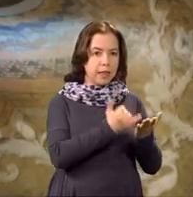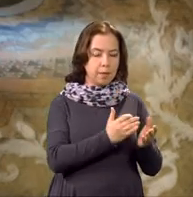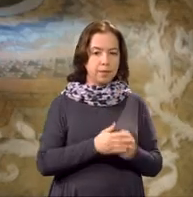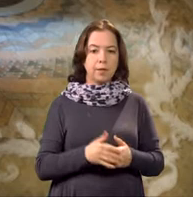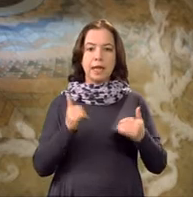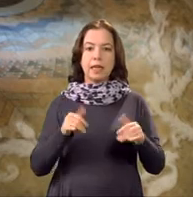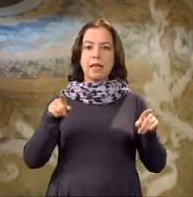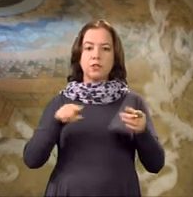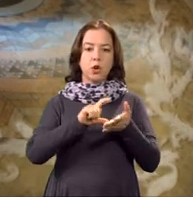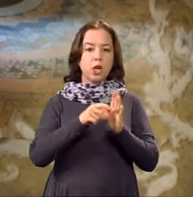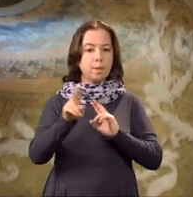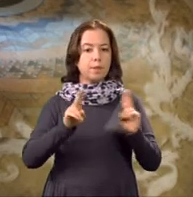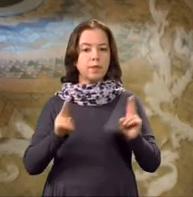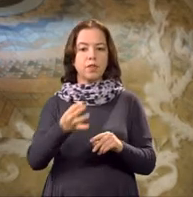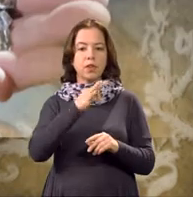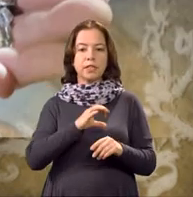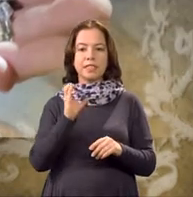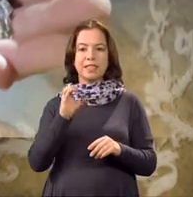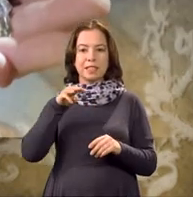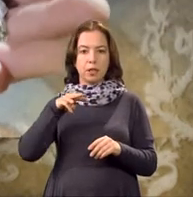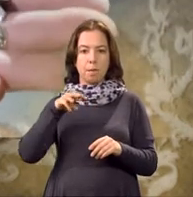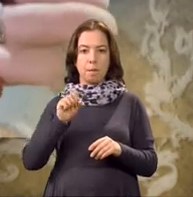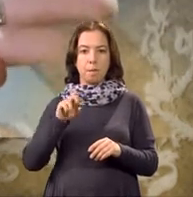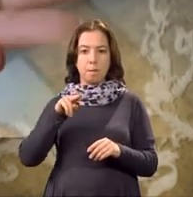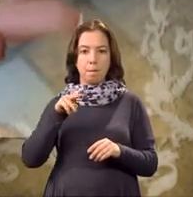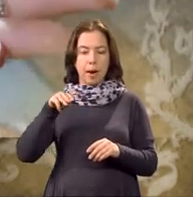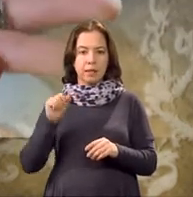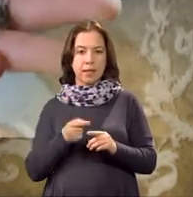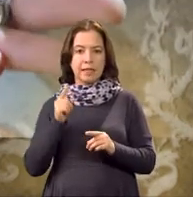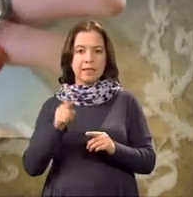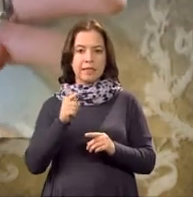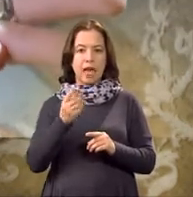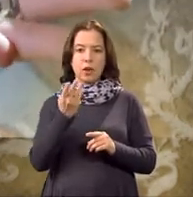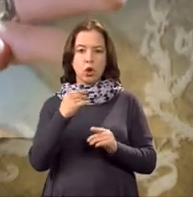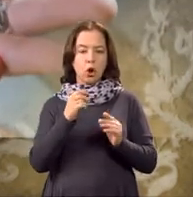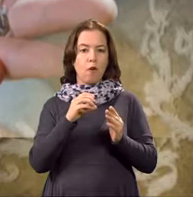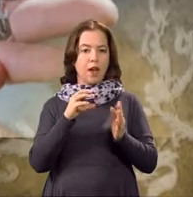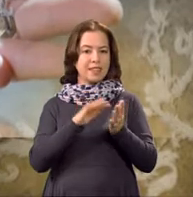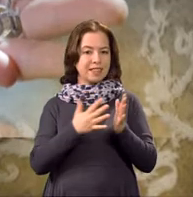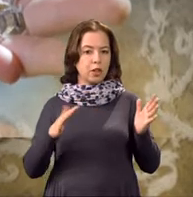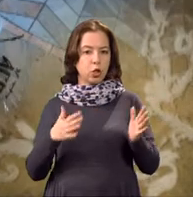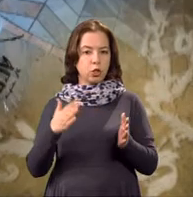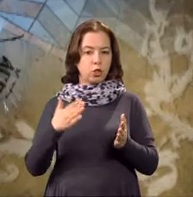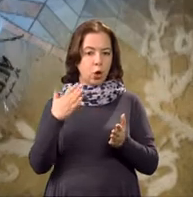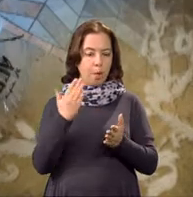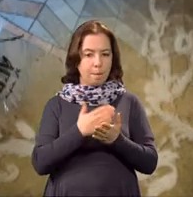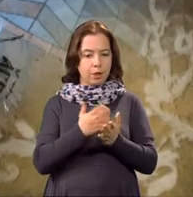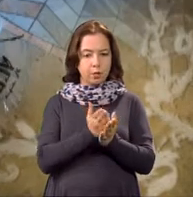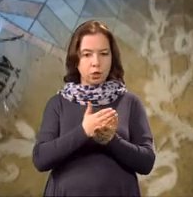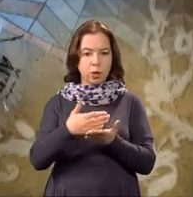мозаїки використовують смальту. Це кольорове скло, яке подрібнюють на маленькі шматочки